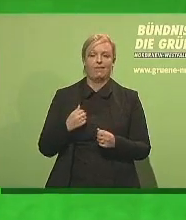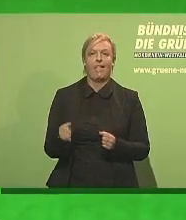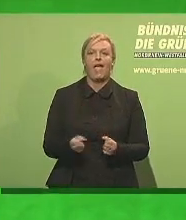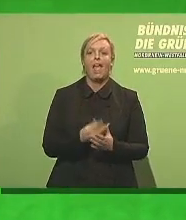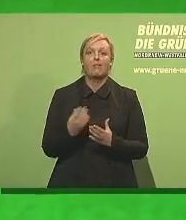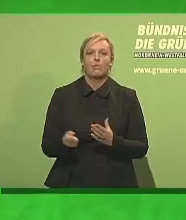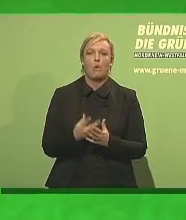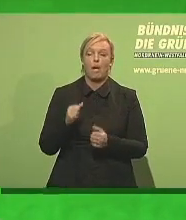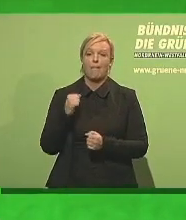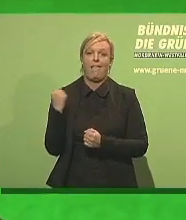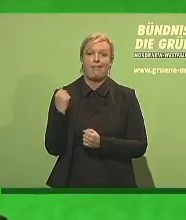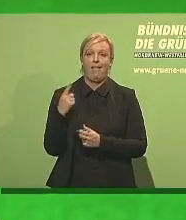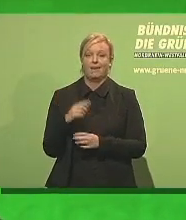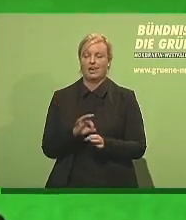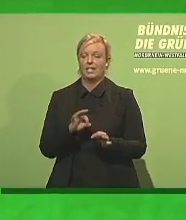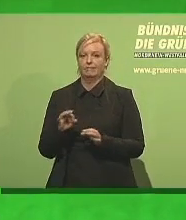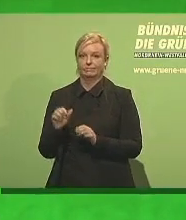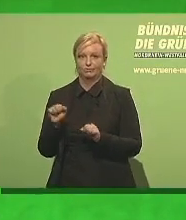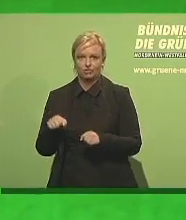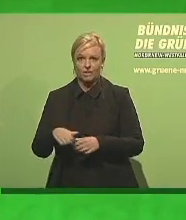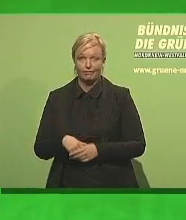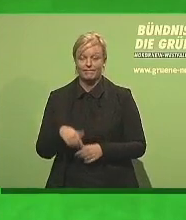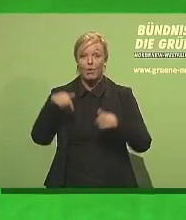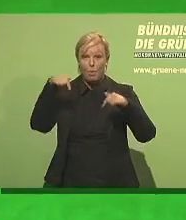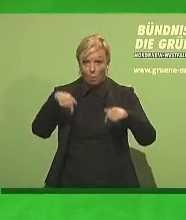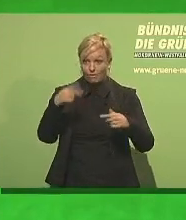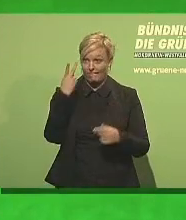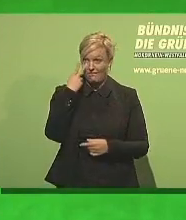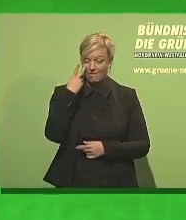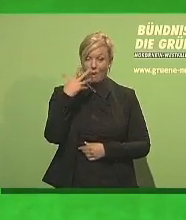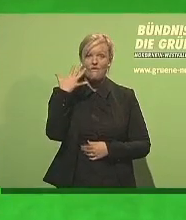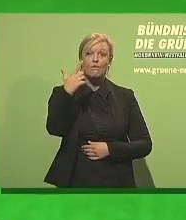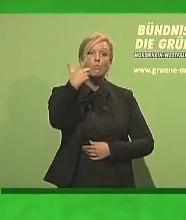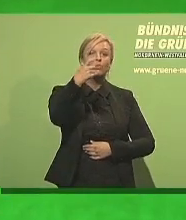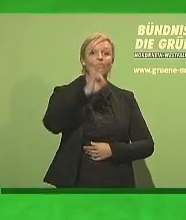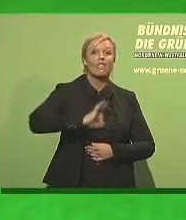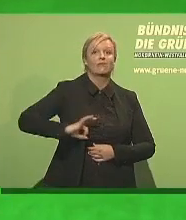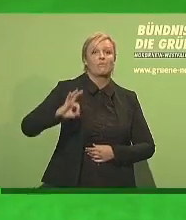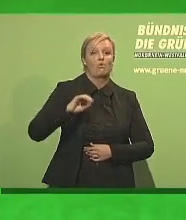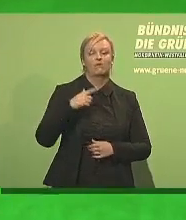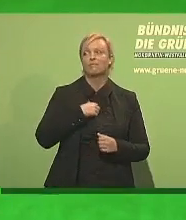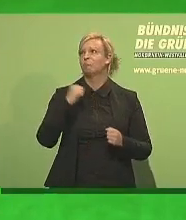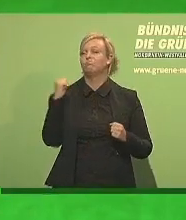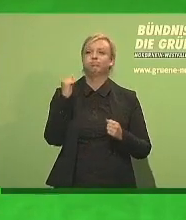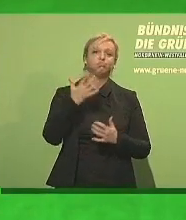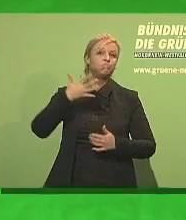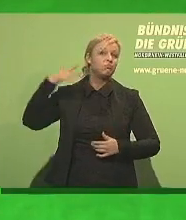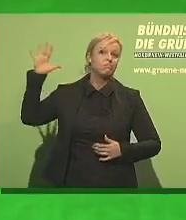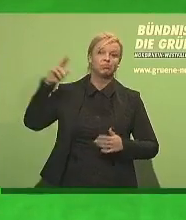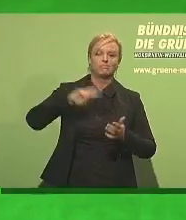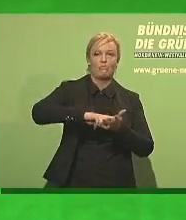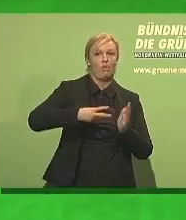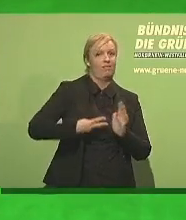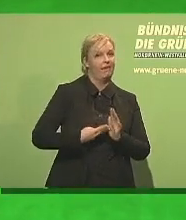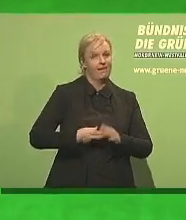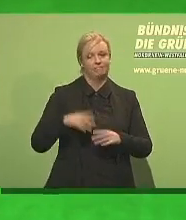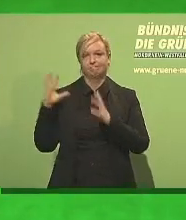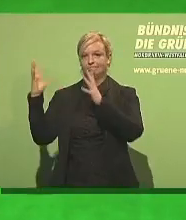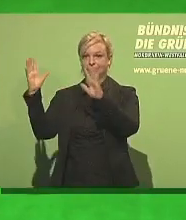Freunde, wir sind heute bei 25%. Und das ist ein Riesenerfolg grüner Politik.